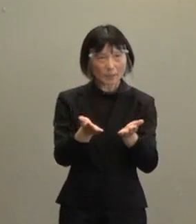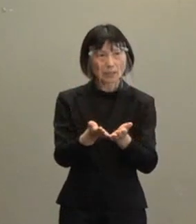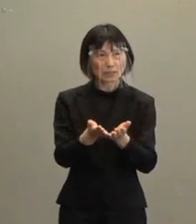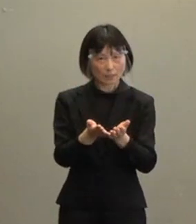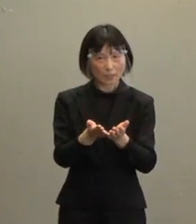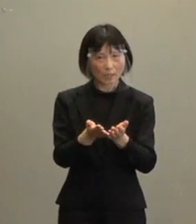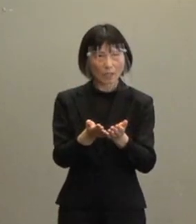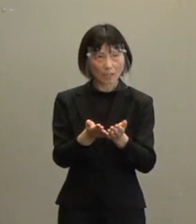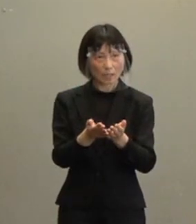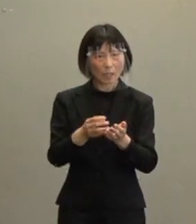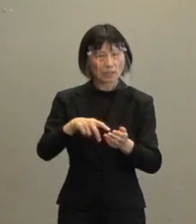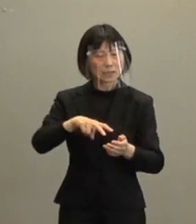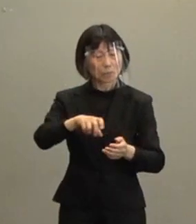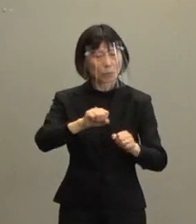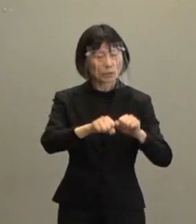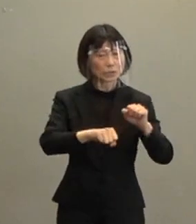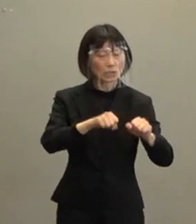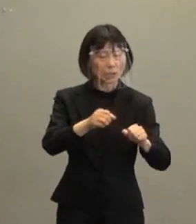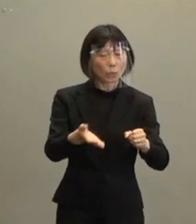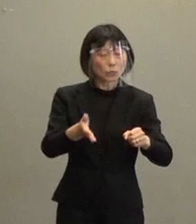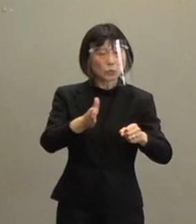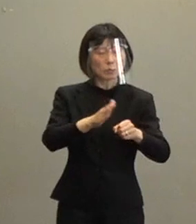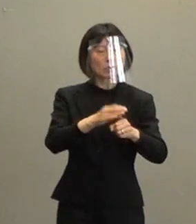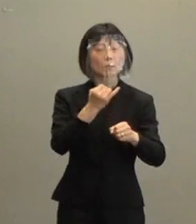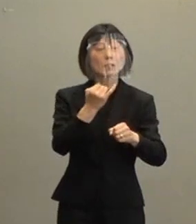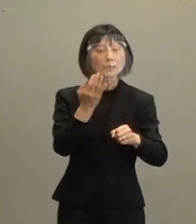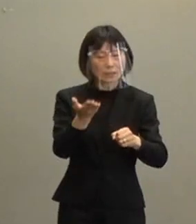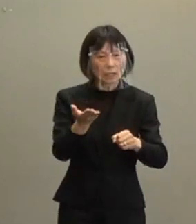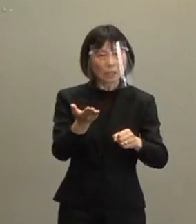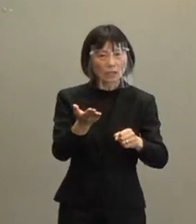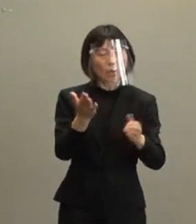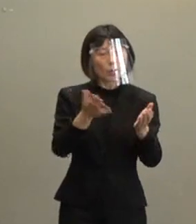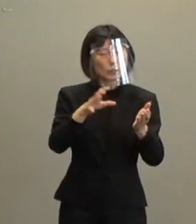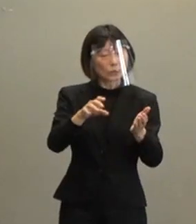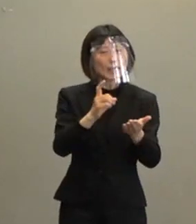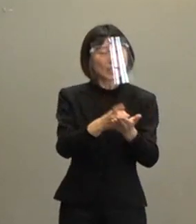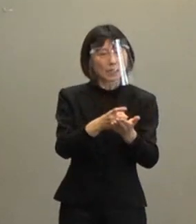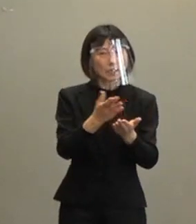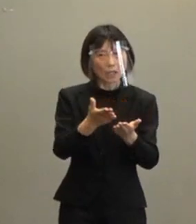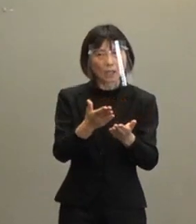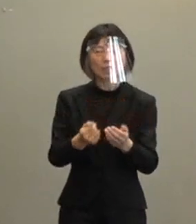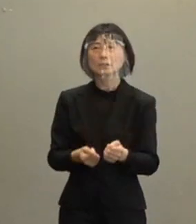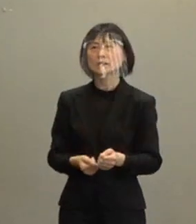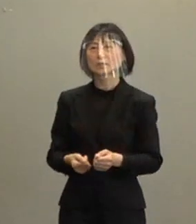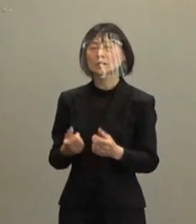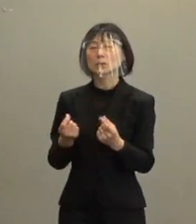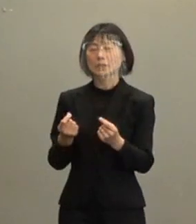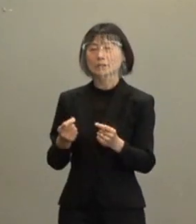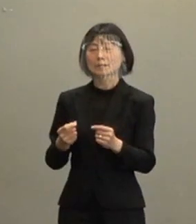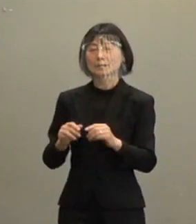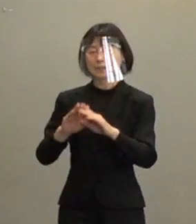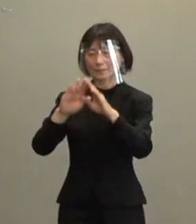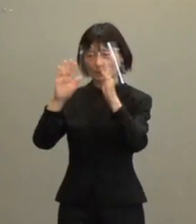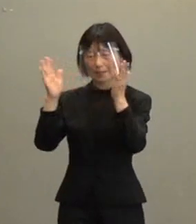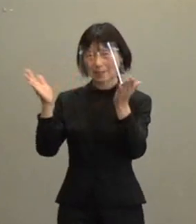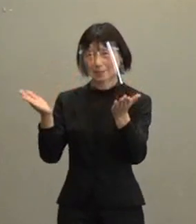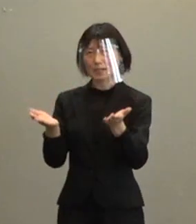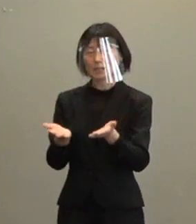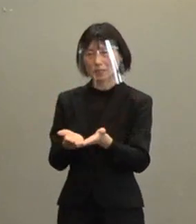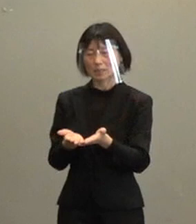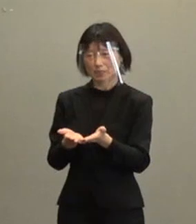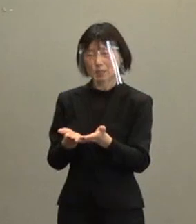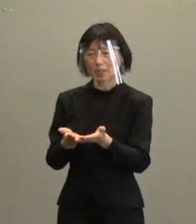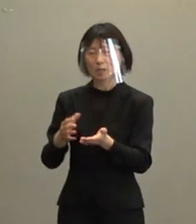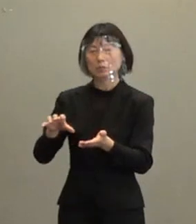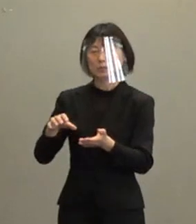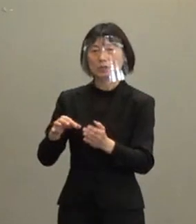か散歩とかそういうところも含めてってことでいいんですかね。それとも保育所の話なの。 そうですね、全体的ですね、全体的な